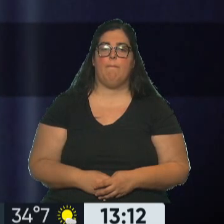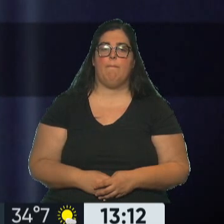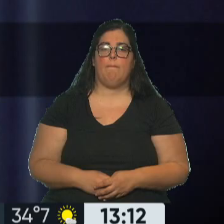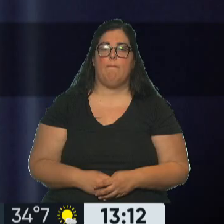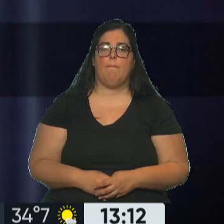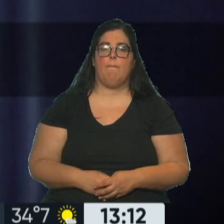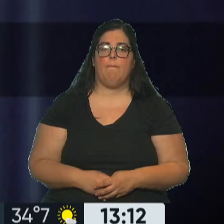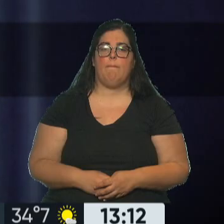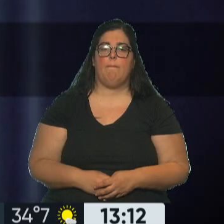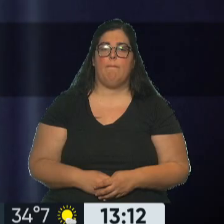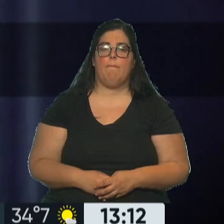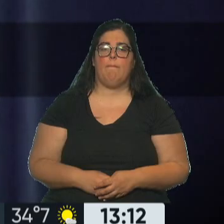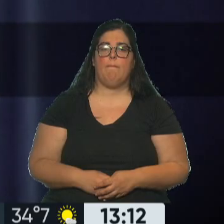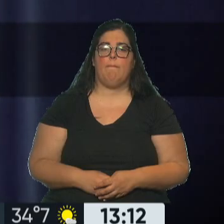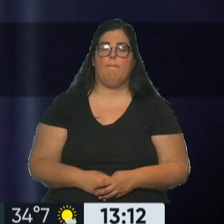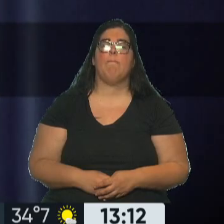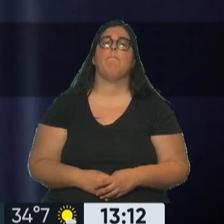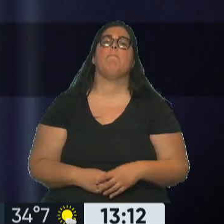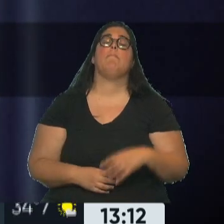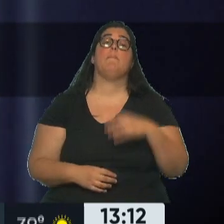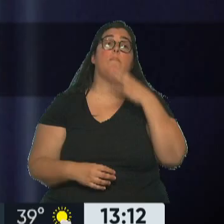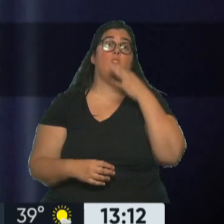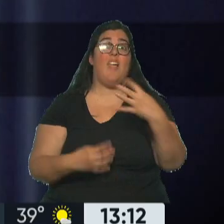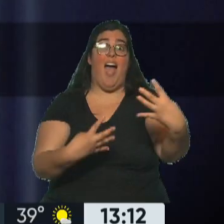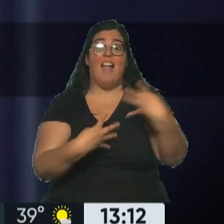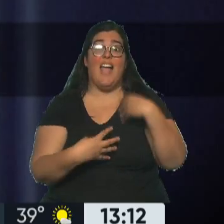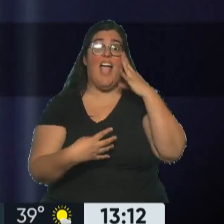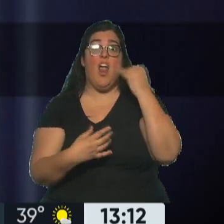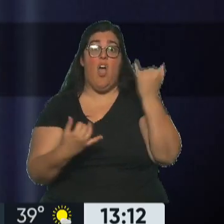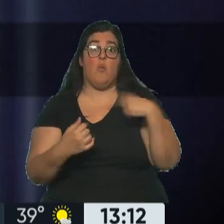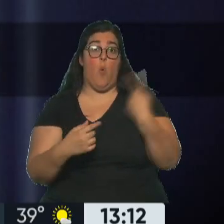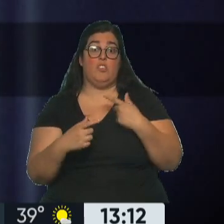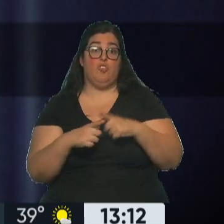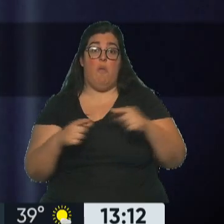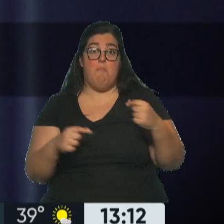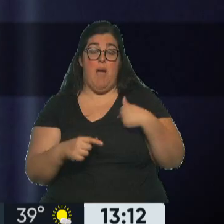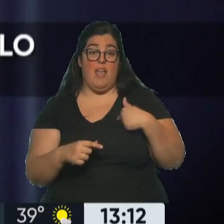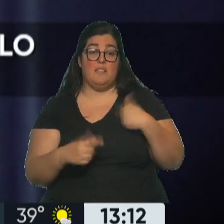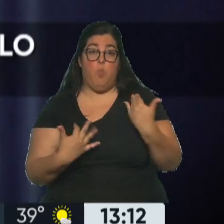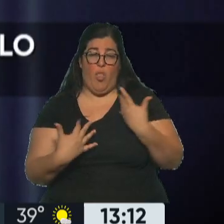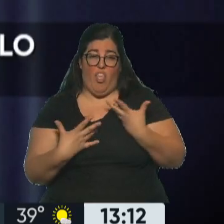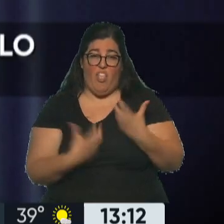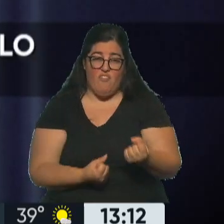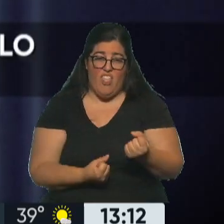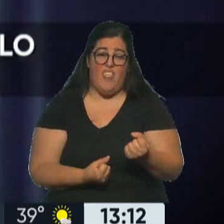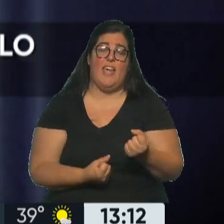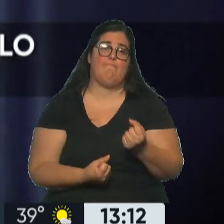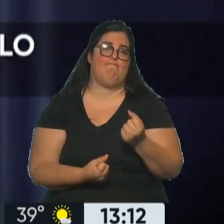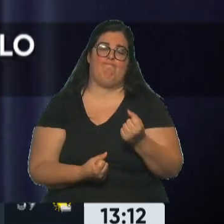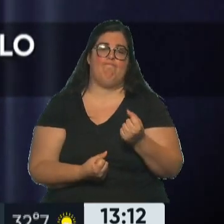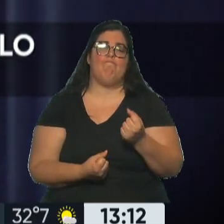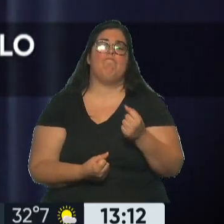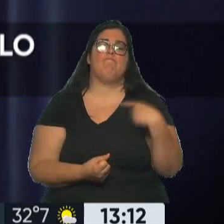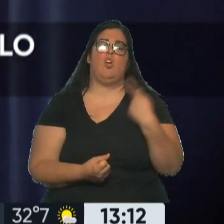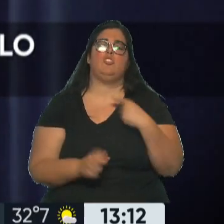が現実となったときにこの国を守り抜くことができるのか、極めて現実的なシ